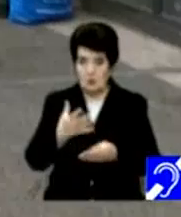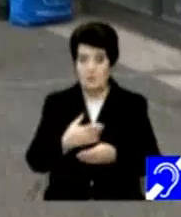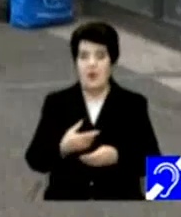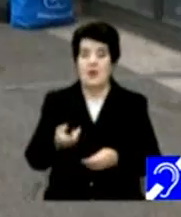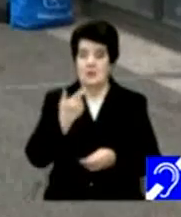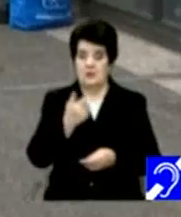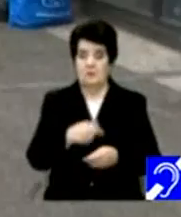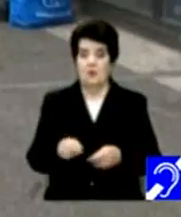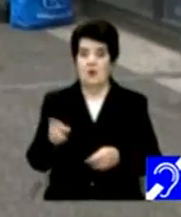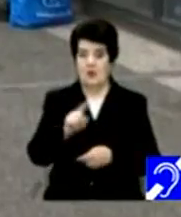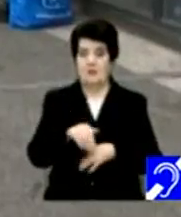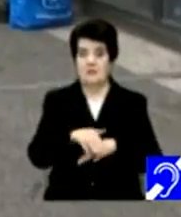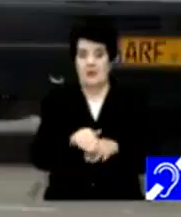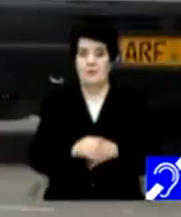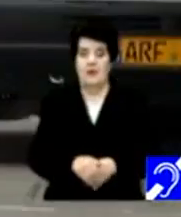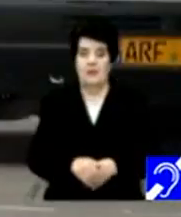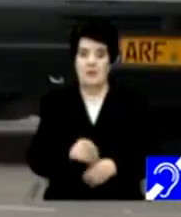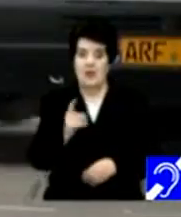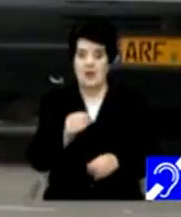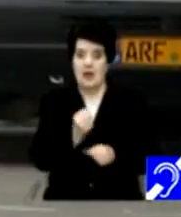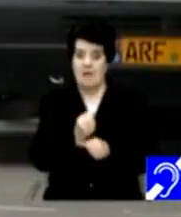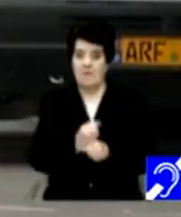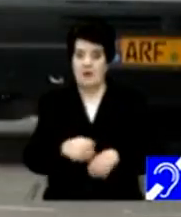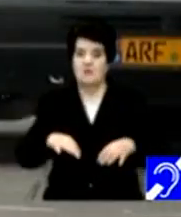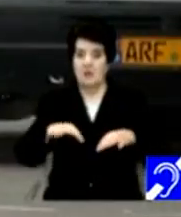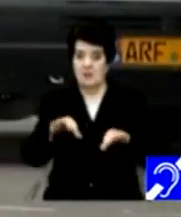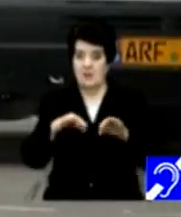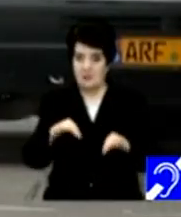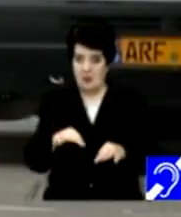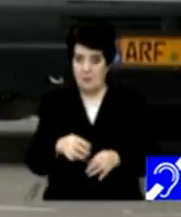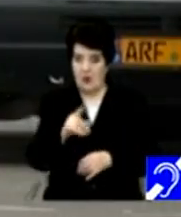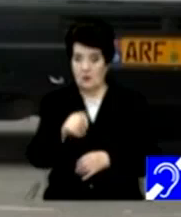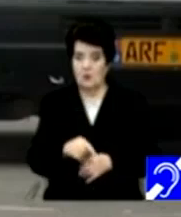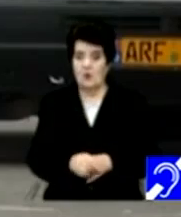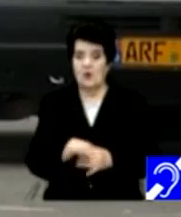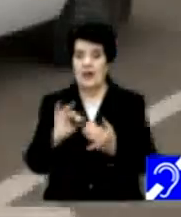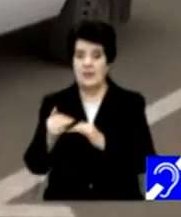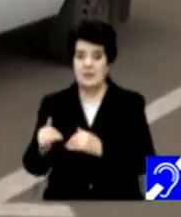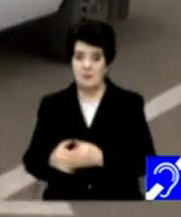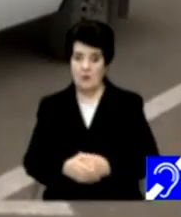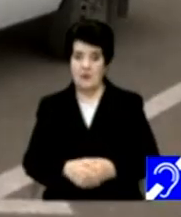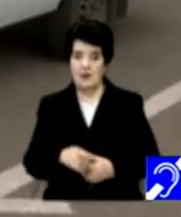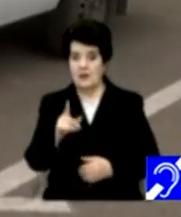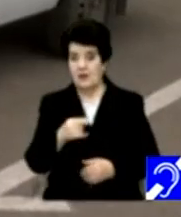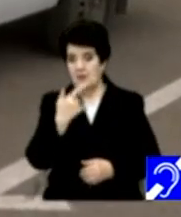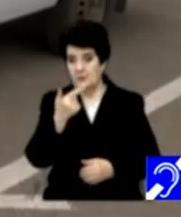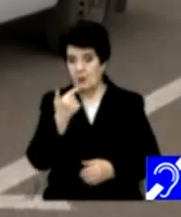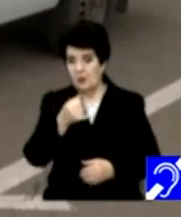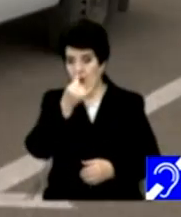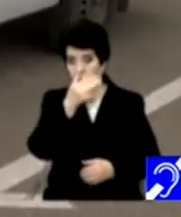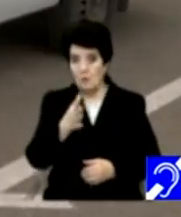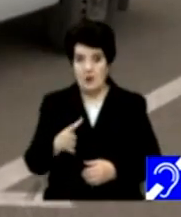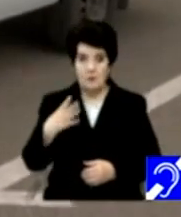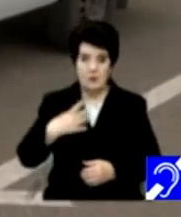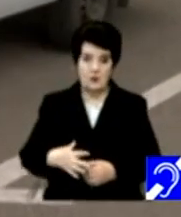Scumpirea carburanților a lovit puternic în afacerile transportatorilor de pe rutele interurbane. Ei se plâng că nu mai înregistrează profituri,